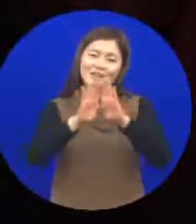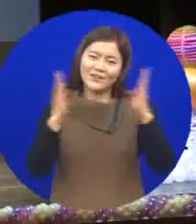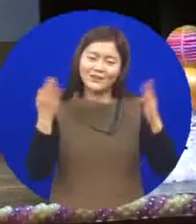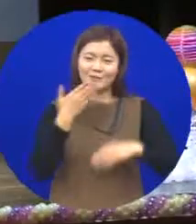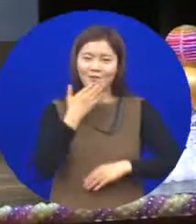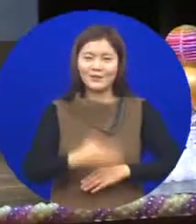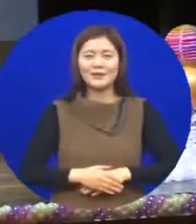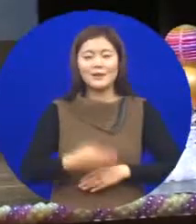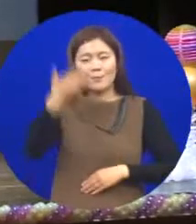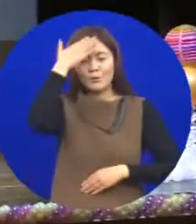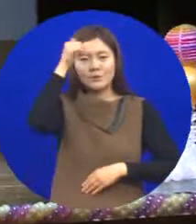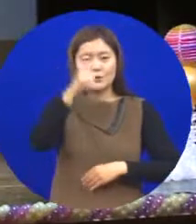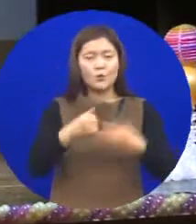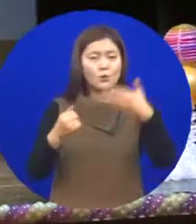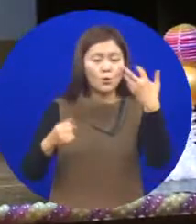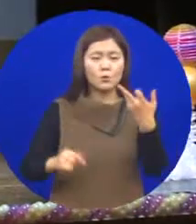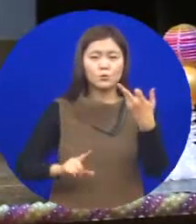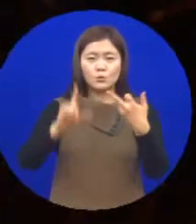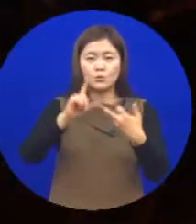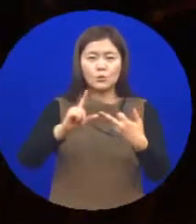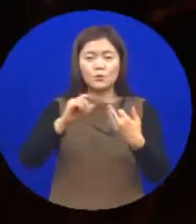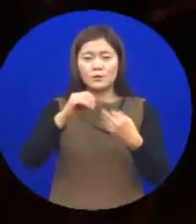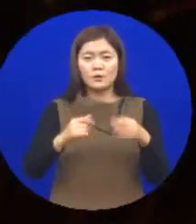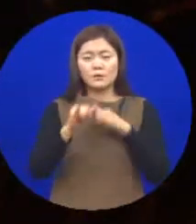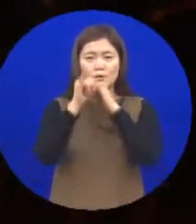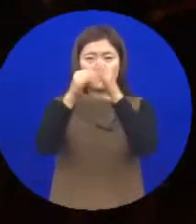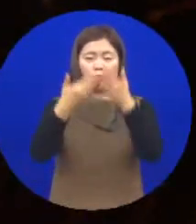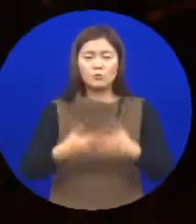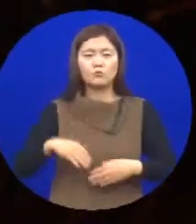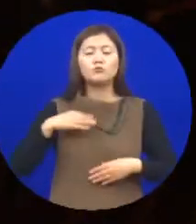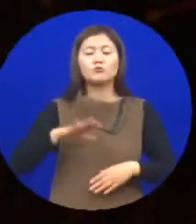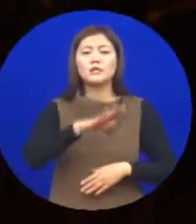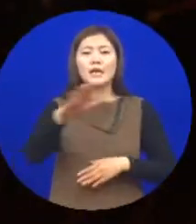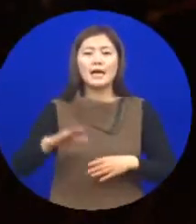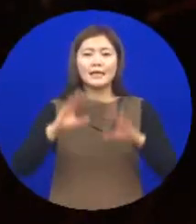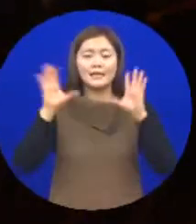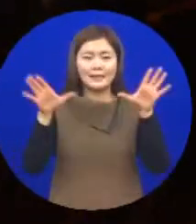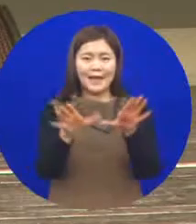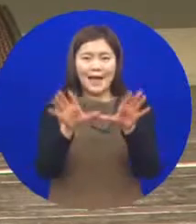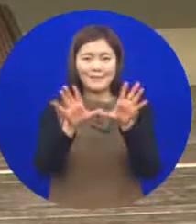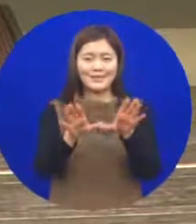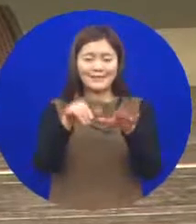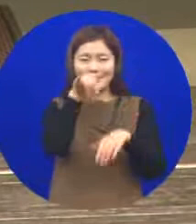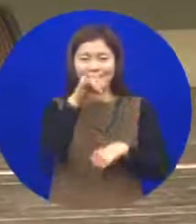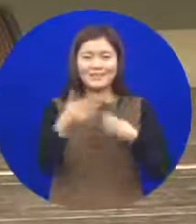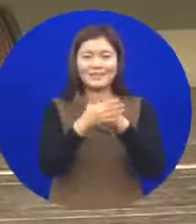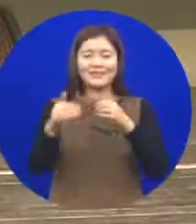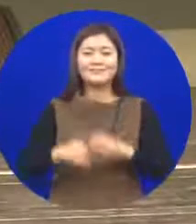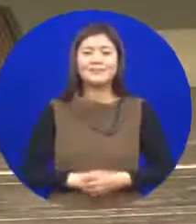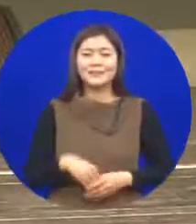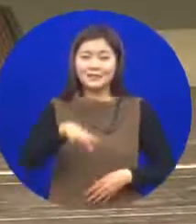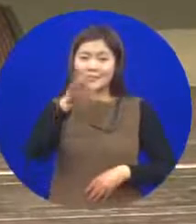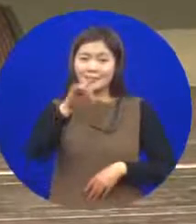열렸습니다. 본선에 오른 12곡 중 대상은 최유경 작곡가의 우리 아기 나비잠에 돌아갔습니다. 용인문화재단은